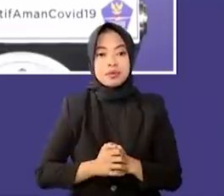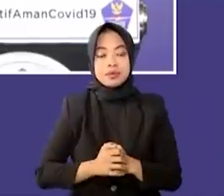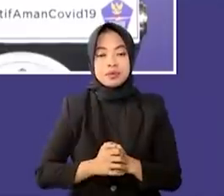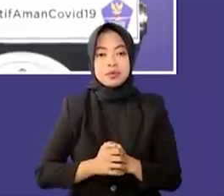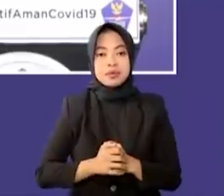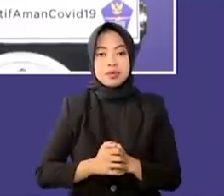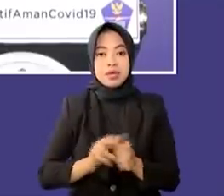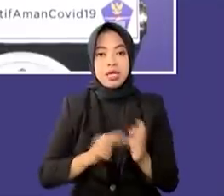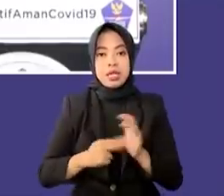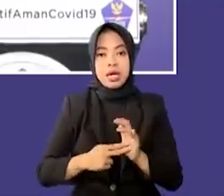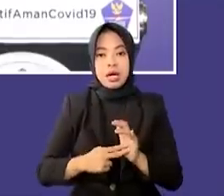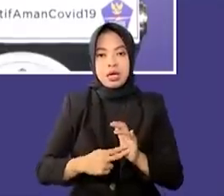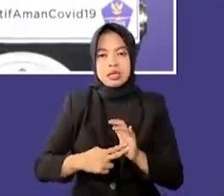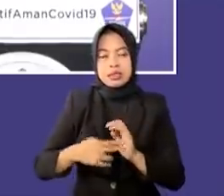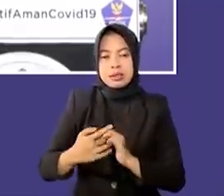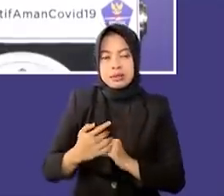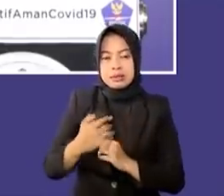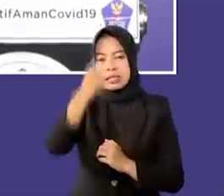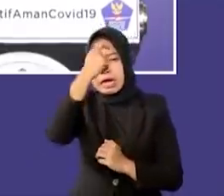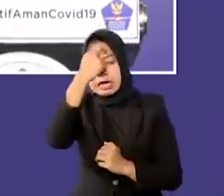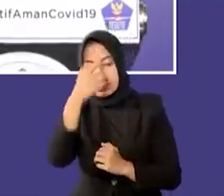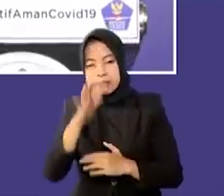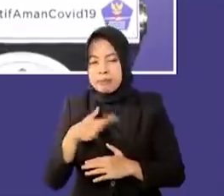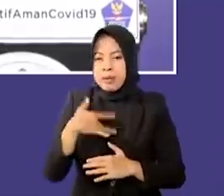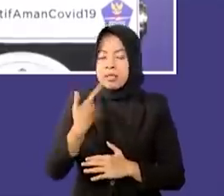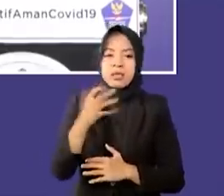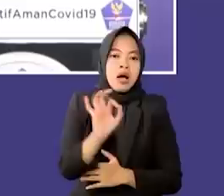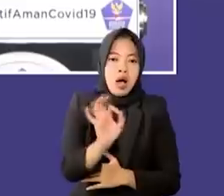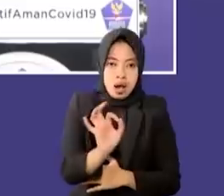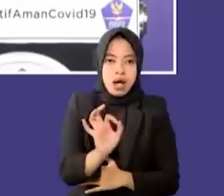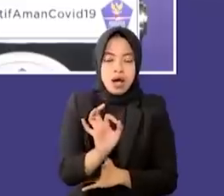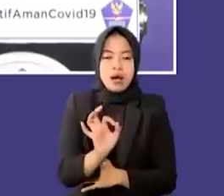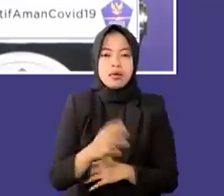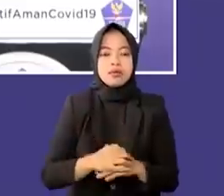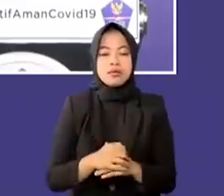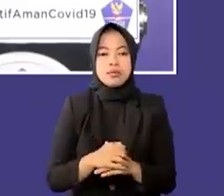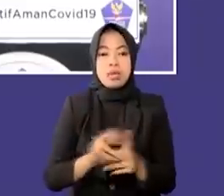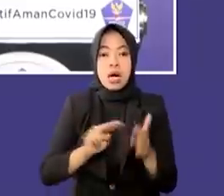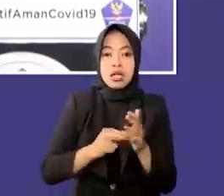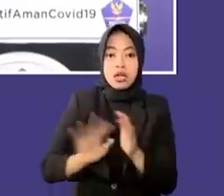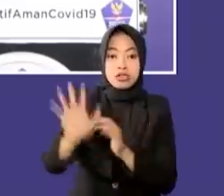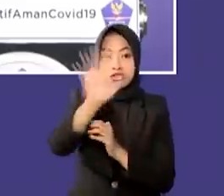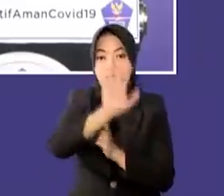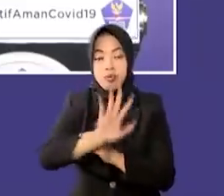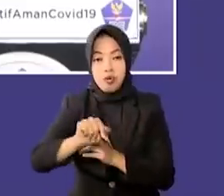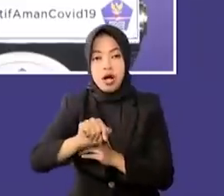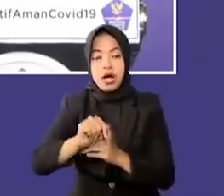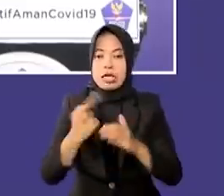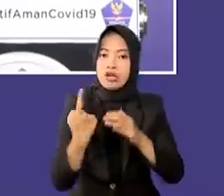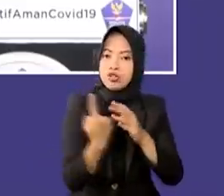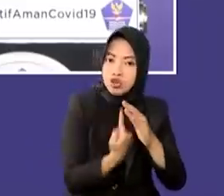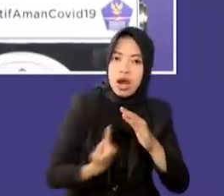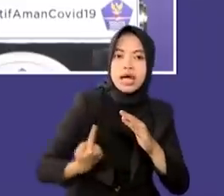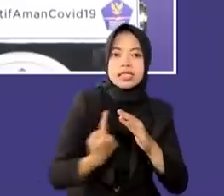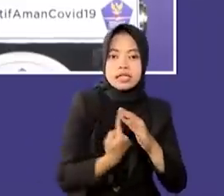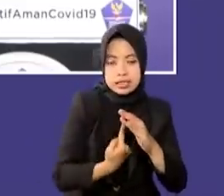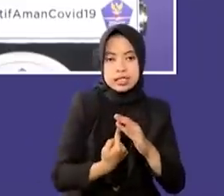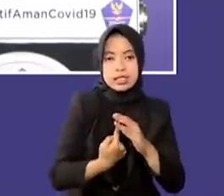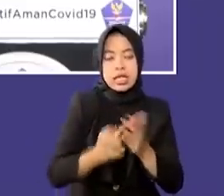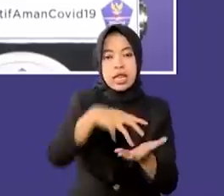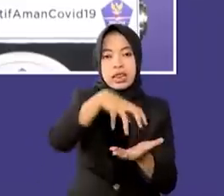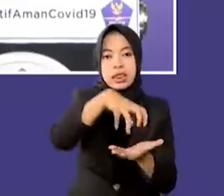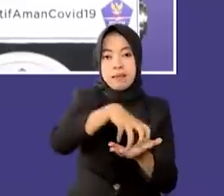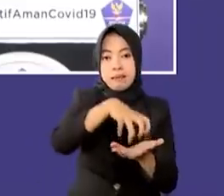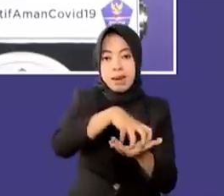tanpa keluhan apapun dan saat ini semuanya kita karantina di